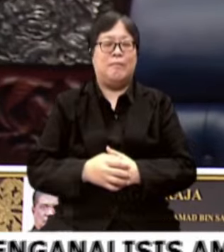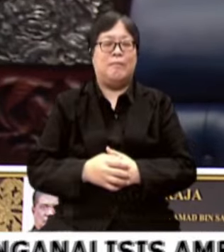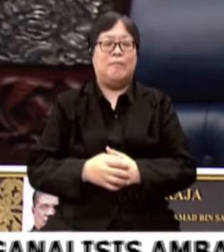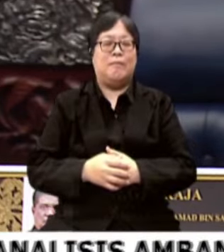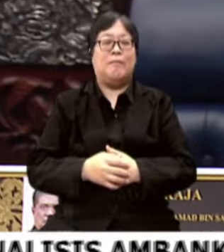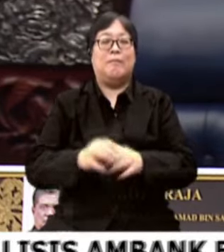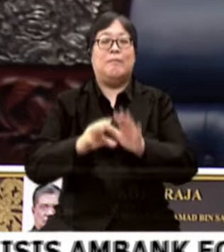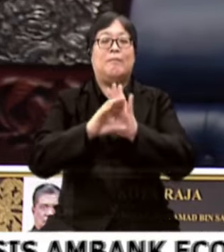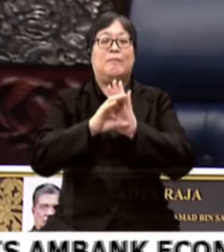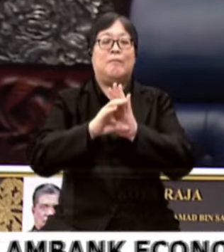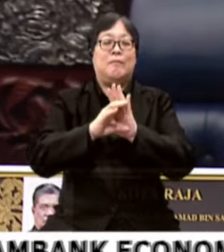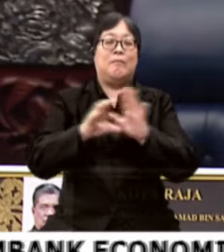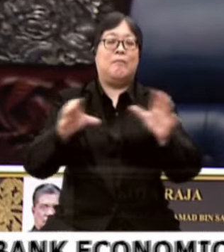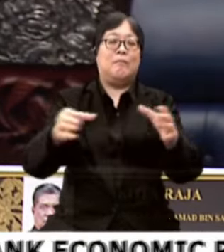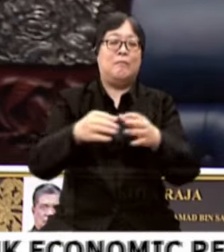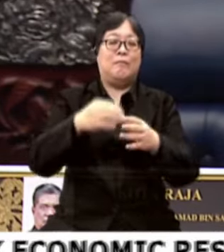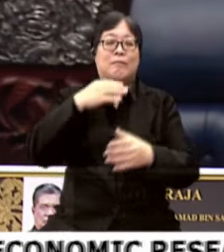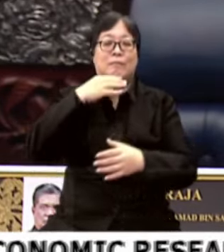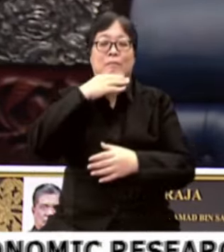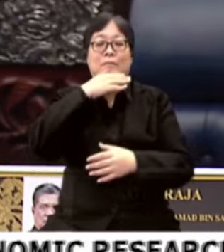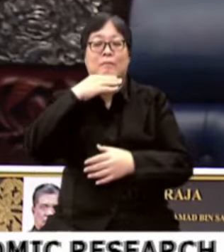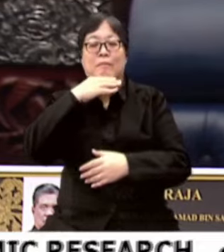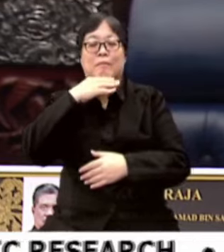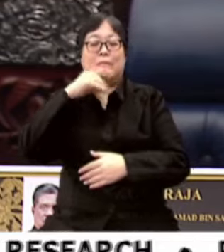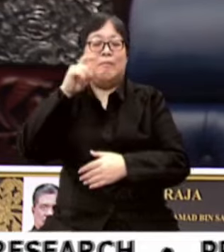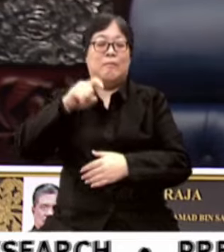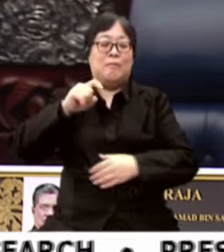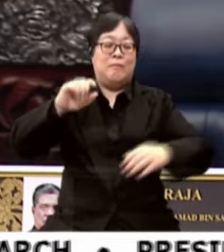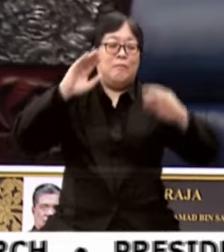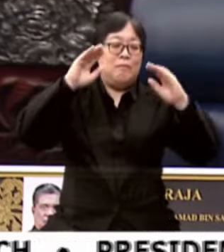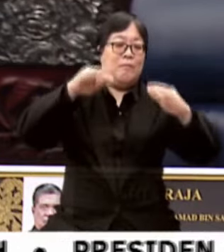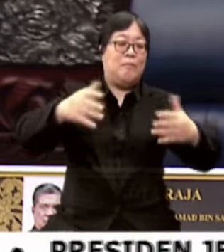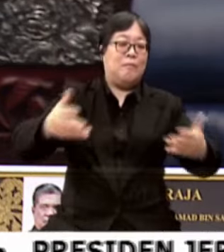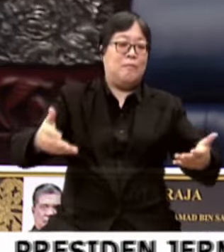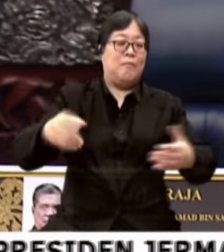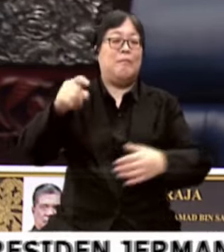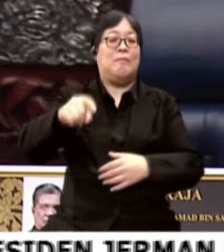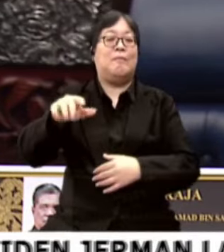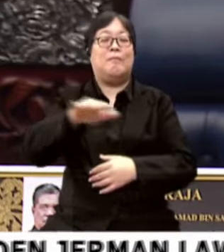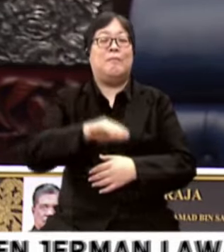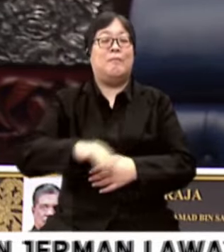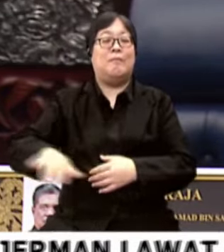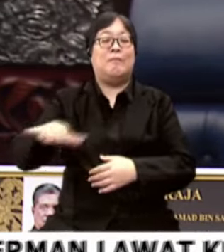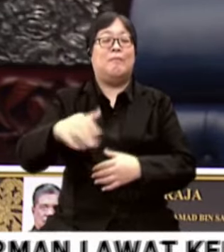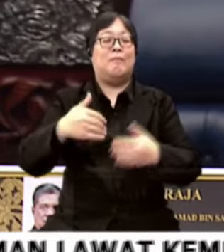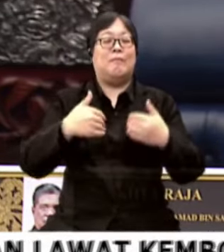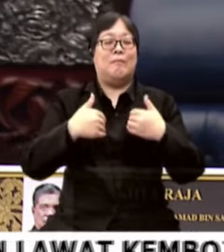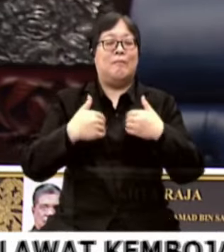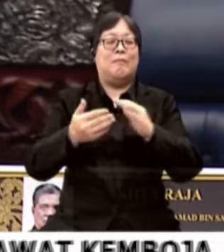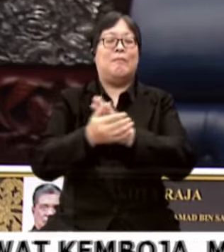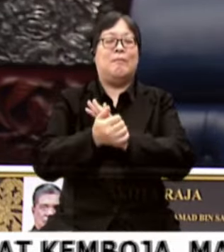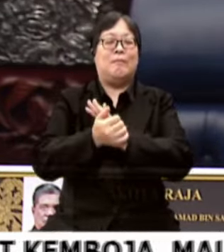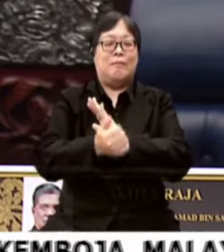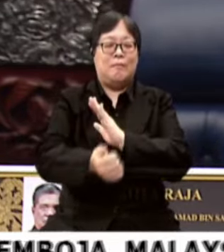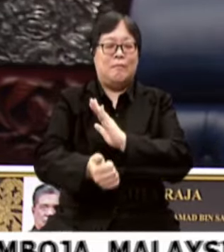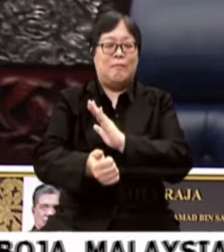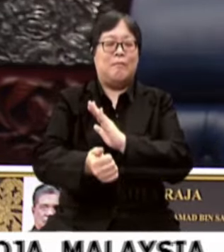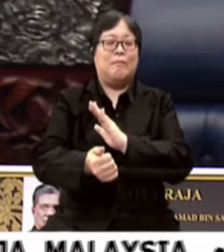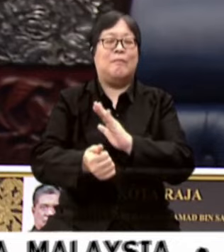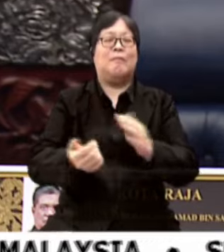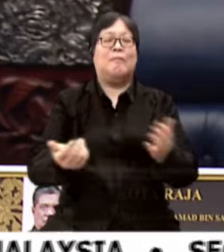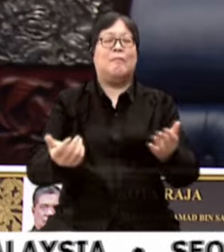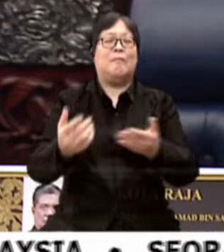contohnya kepada gulungan beliau yang perlu ditempuhkan ialah memastikan mereka mendapat kemahiran supaya mereka